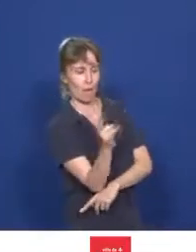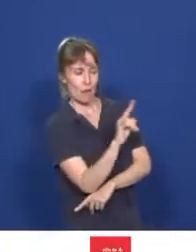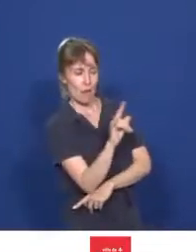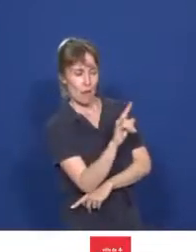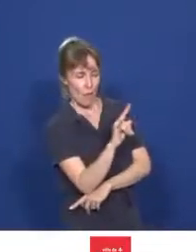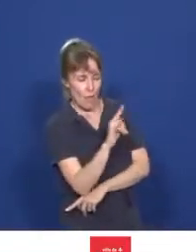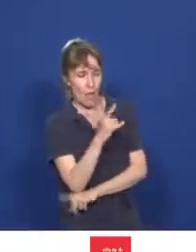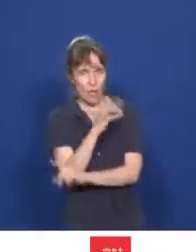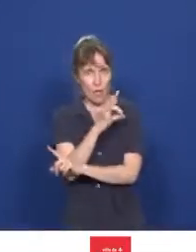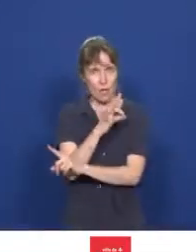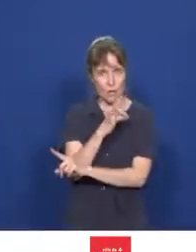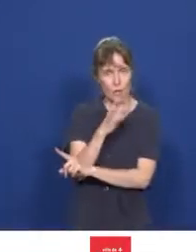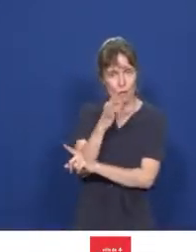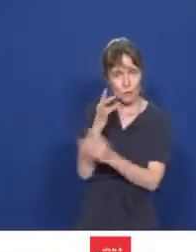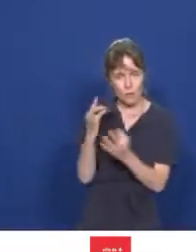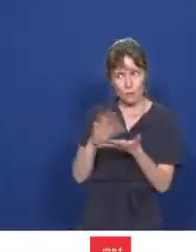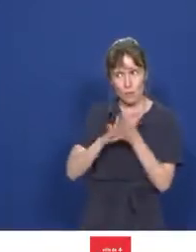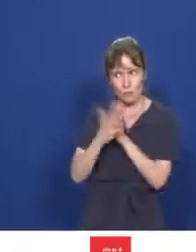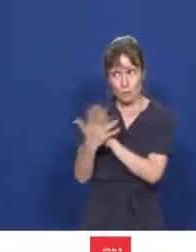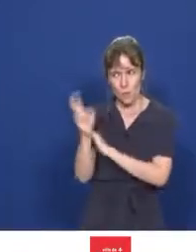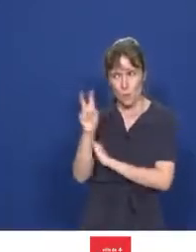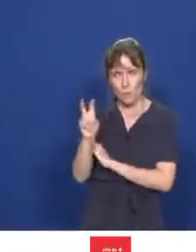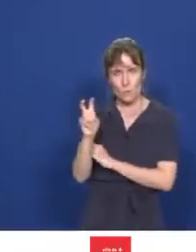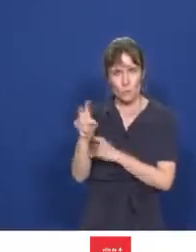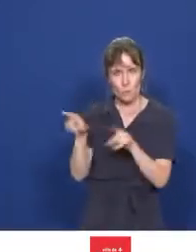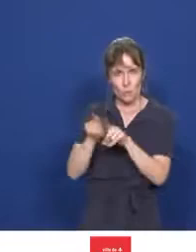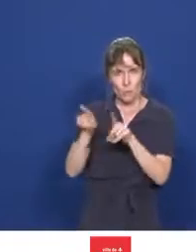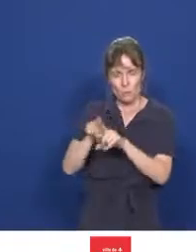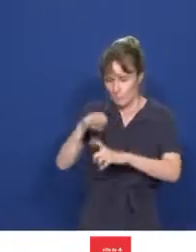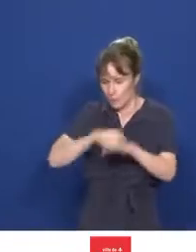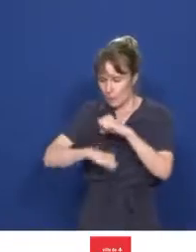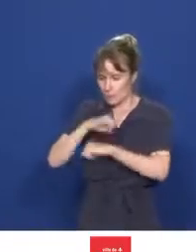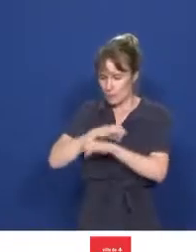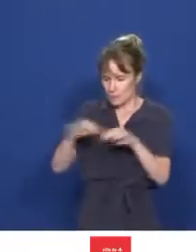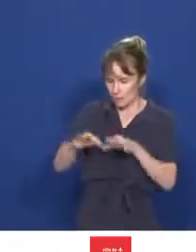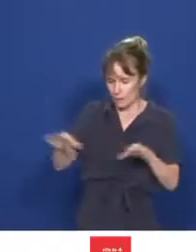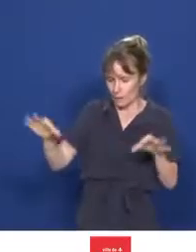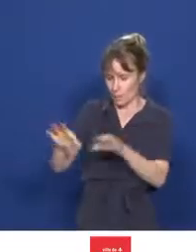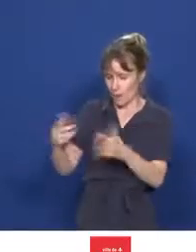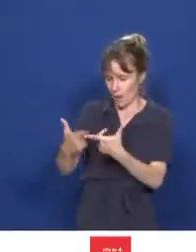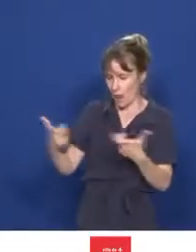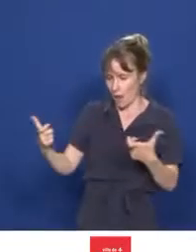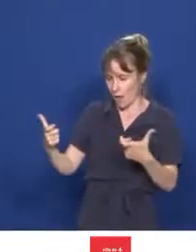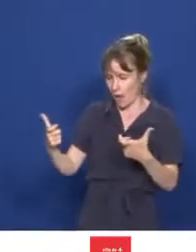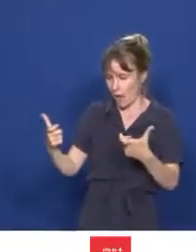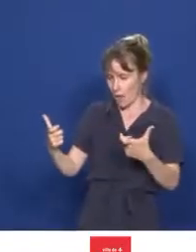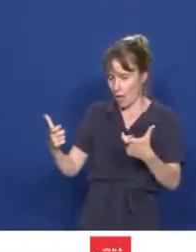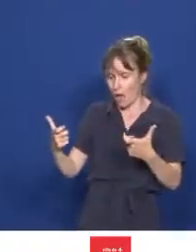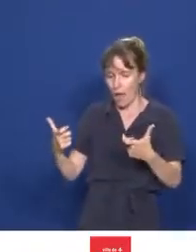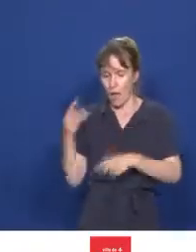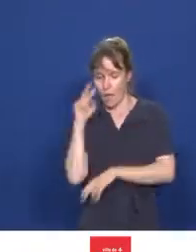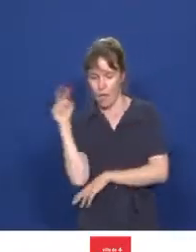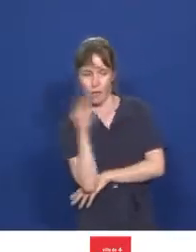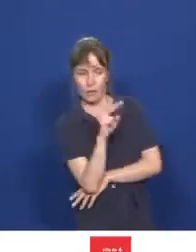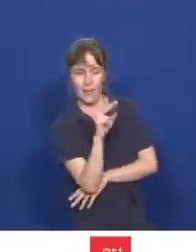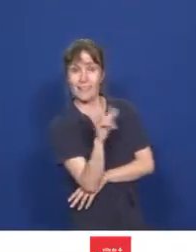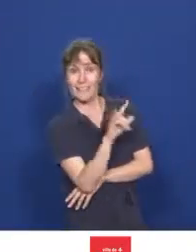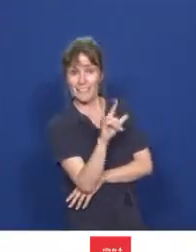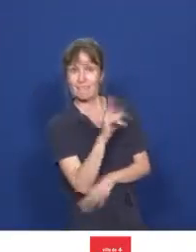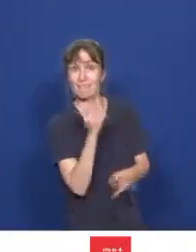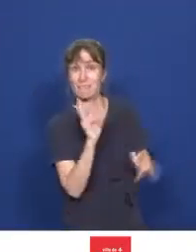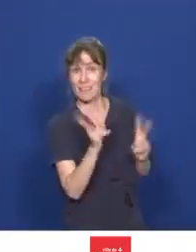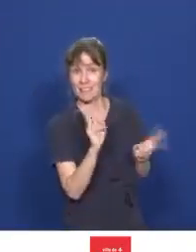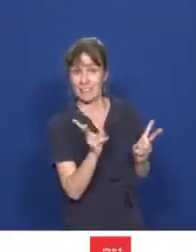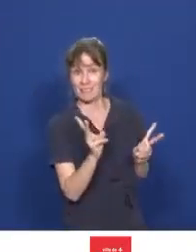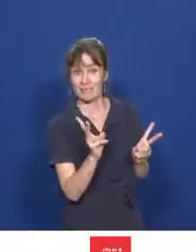questions de planification territoriale liées à l'écologie, toutes ces questions, finalement, seront rattachées au Premier ministre.